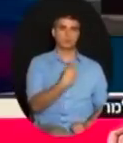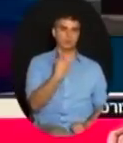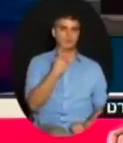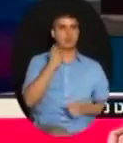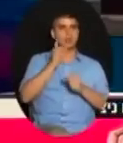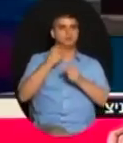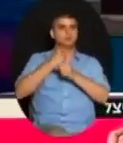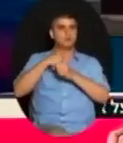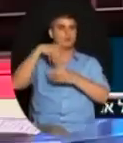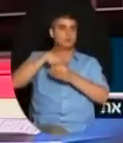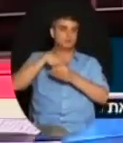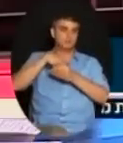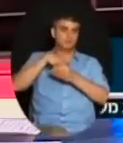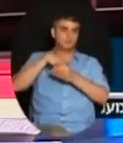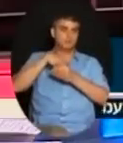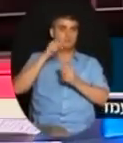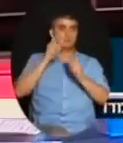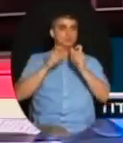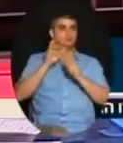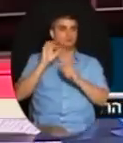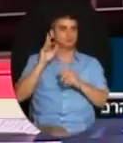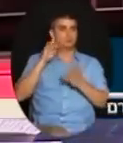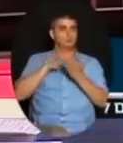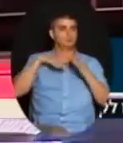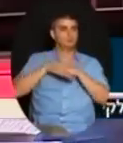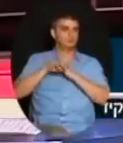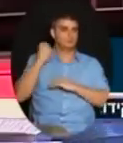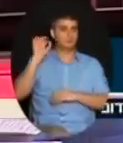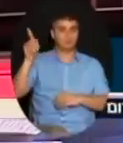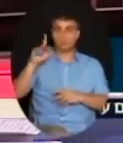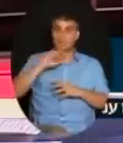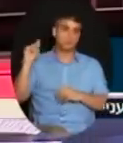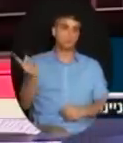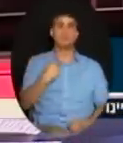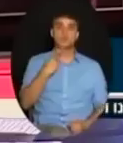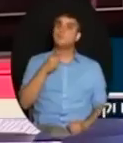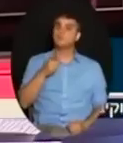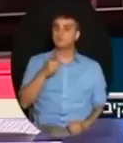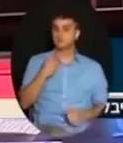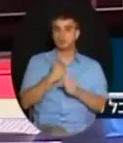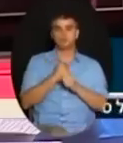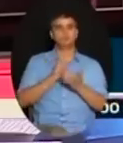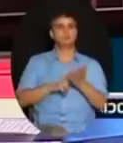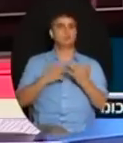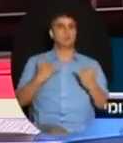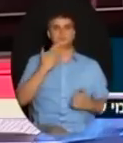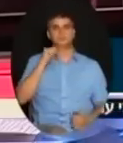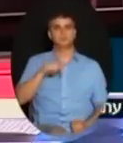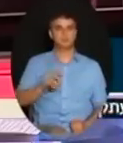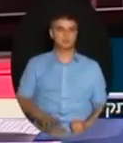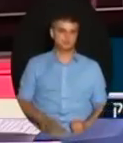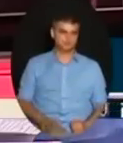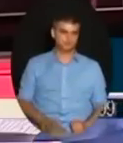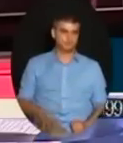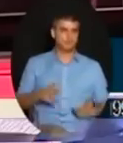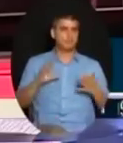האנשים שעובדים אצלו, את האנשים שנתונים למרותו, ואת המערכת כולה, ונעשה צדק היום בישראל. אז